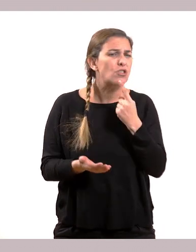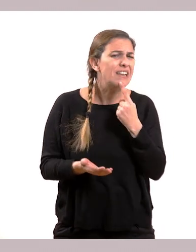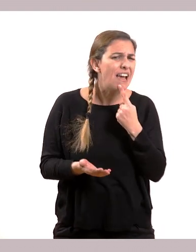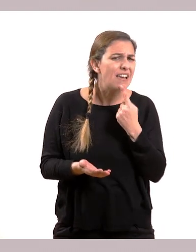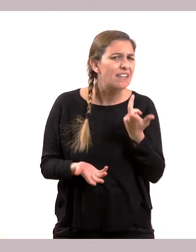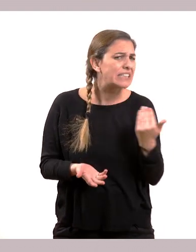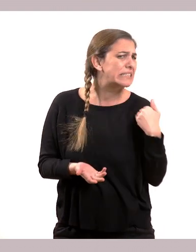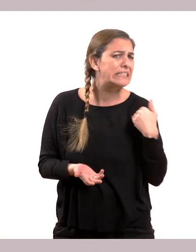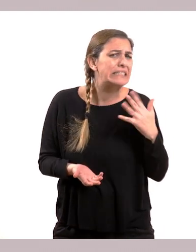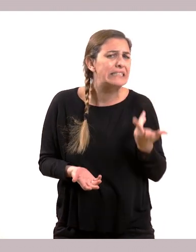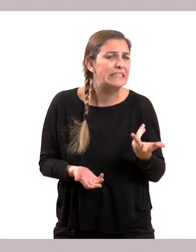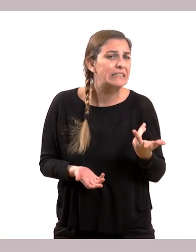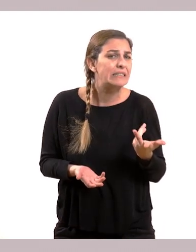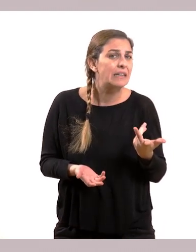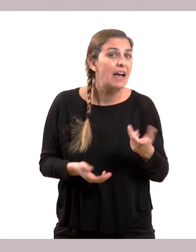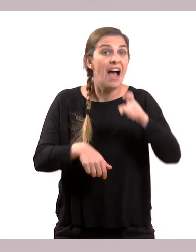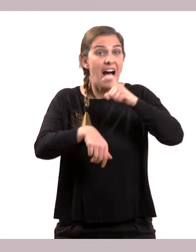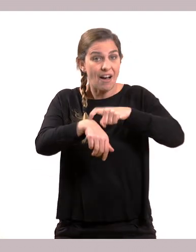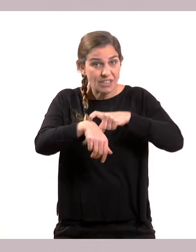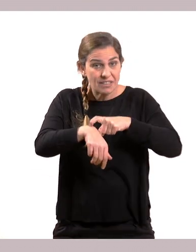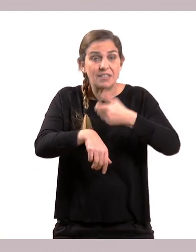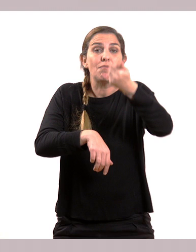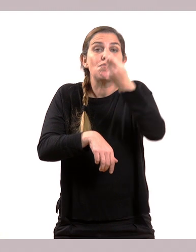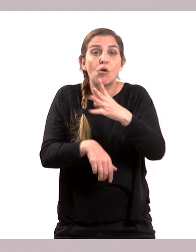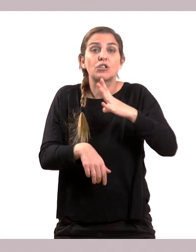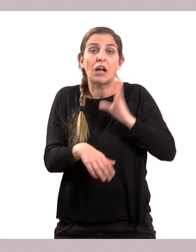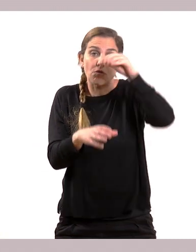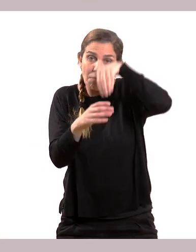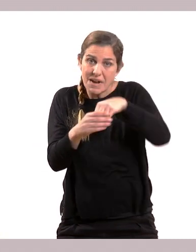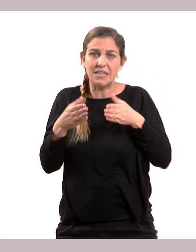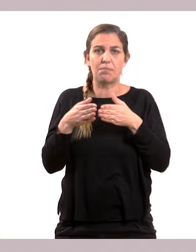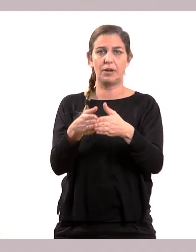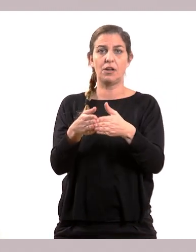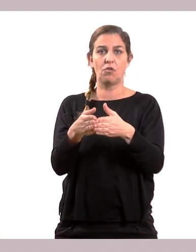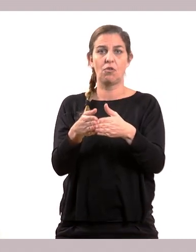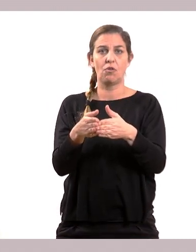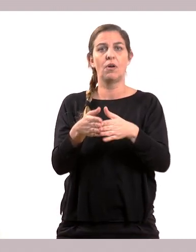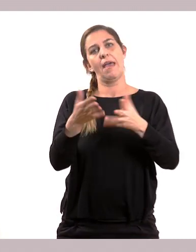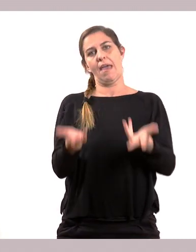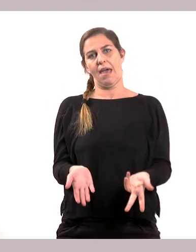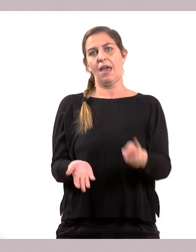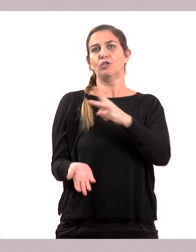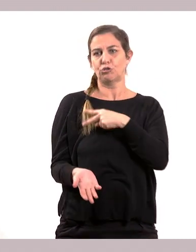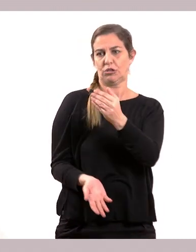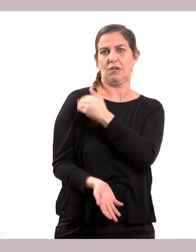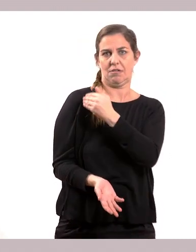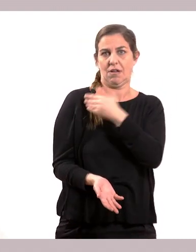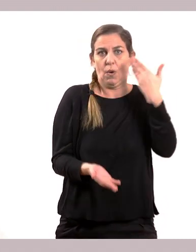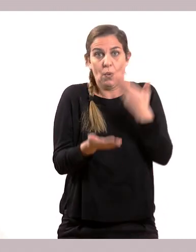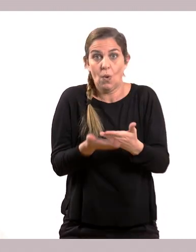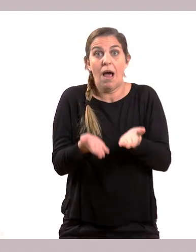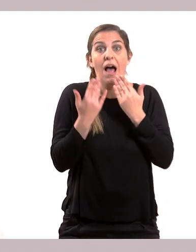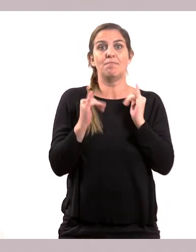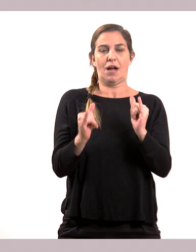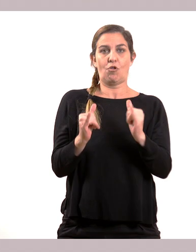εσάς. Πόσοι είναι τώρα οι επιβάτες στο πλοίο? Πολύ σωστά μου λέτε πολύ. Δεν τελείωσε, γιατί έχουμε και αυτούς